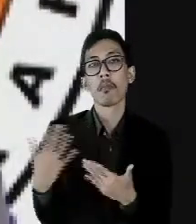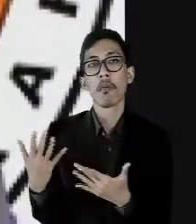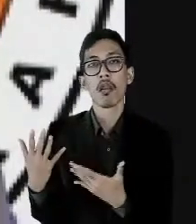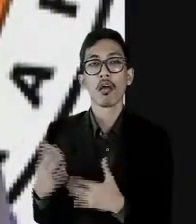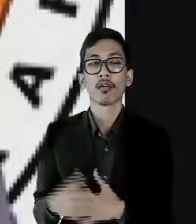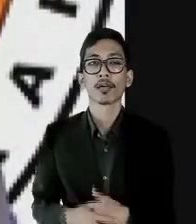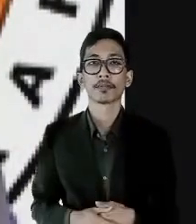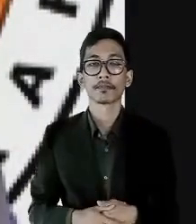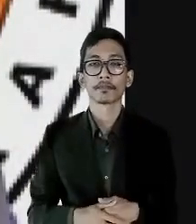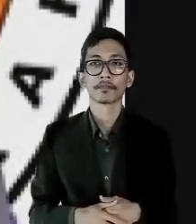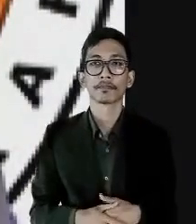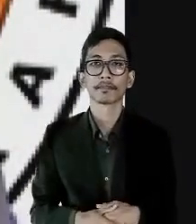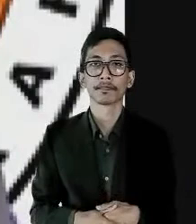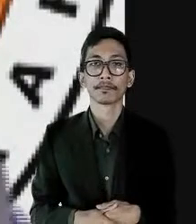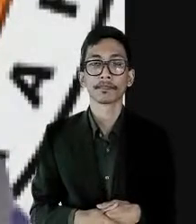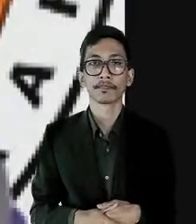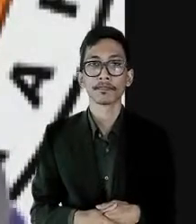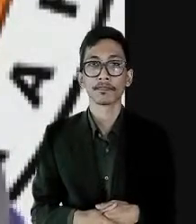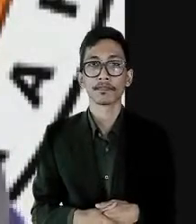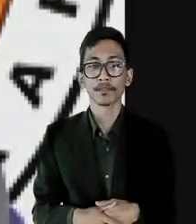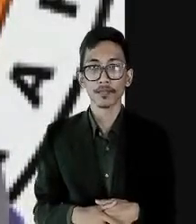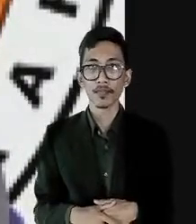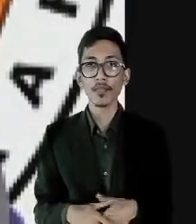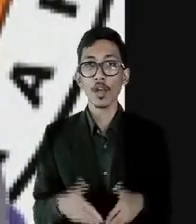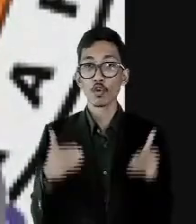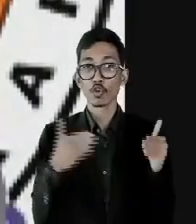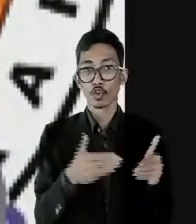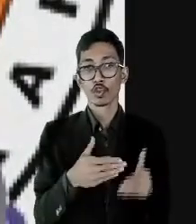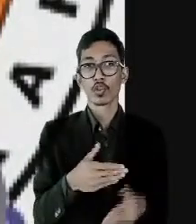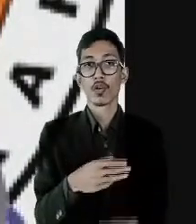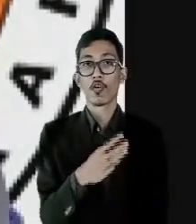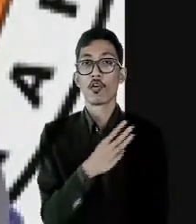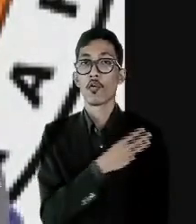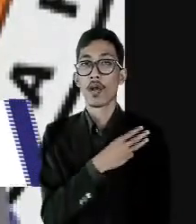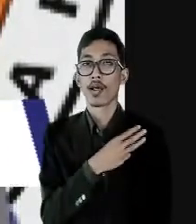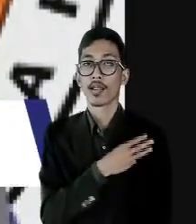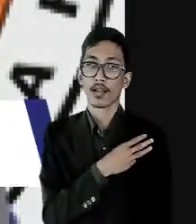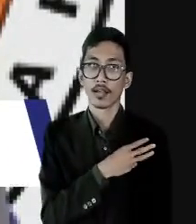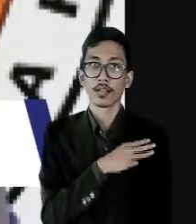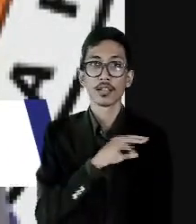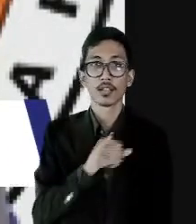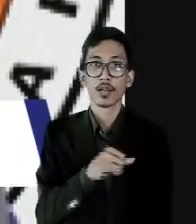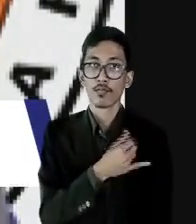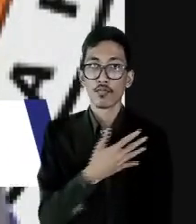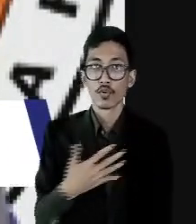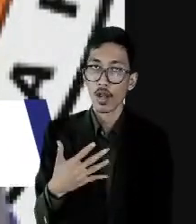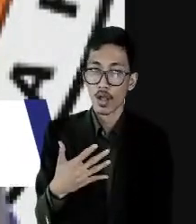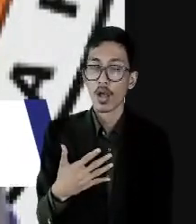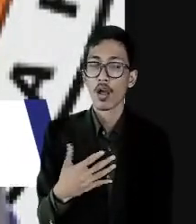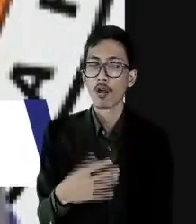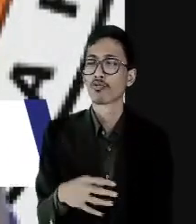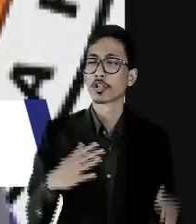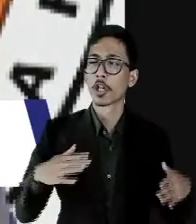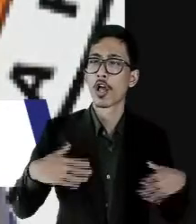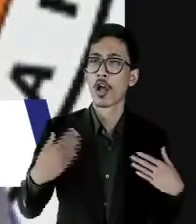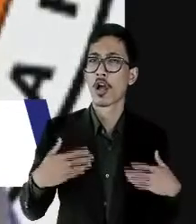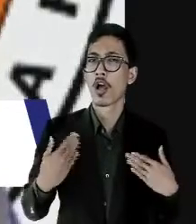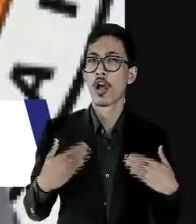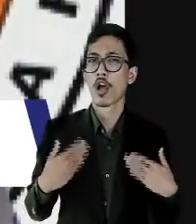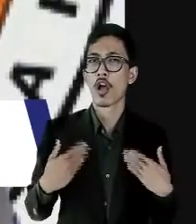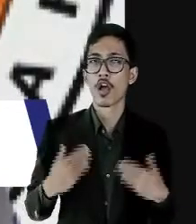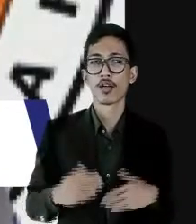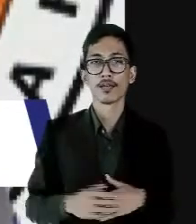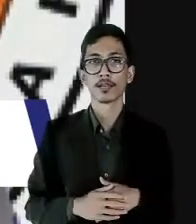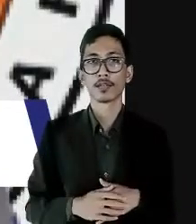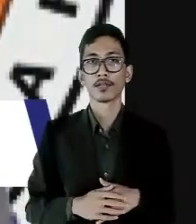kasih Pak Troy. Jadi untuk Kabupaten Jayapura, kami sungguh senang karena dukungan luar biasa yang